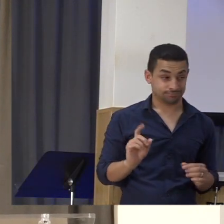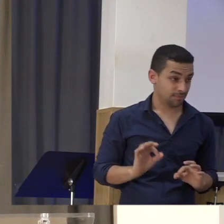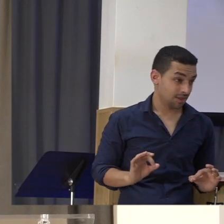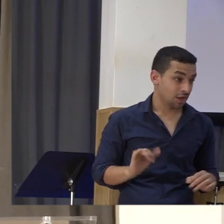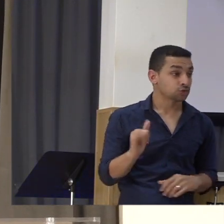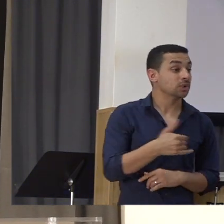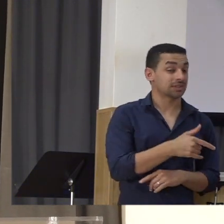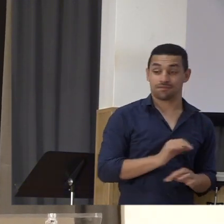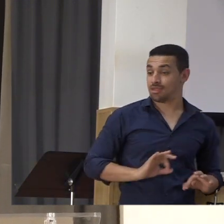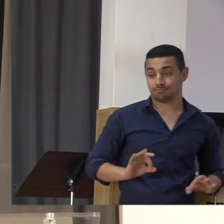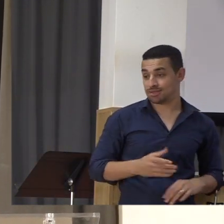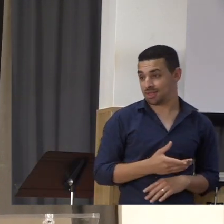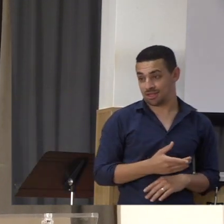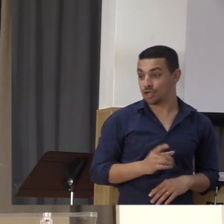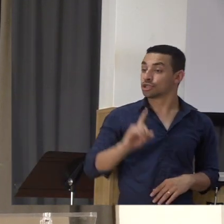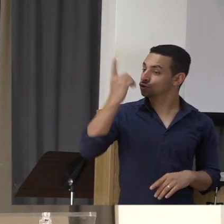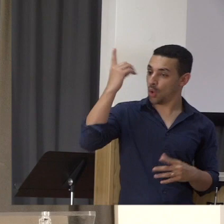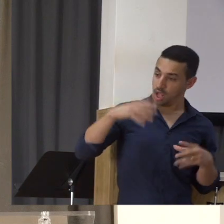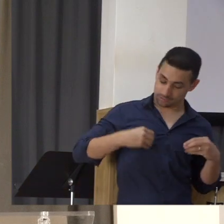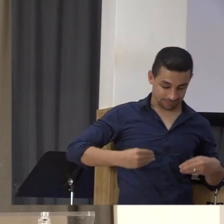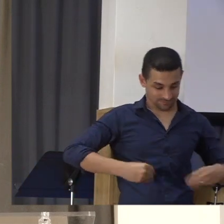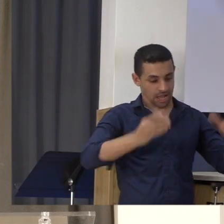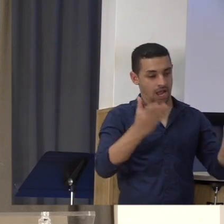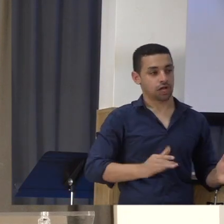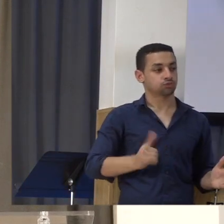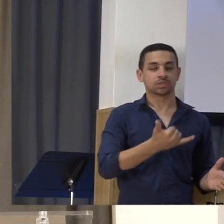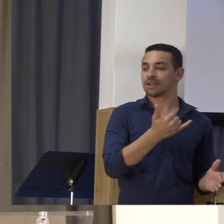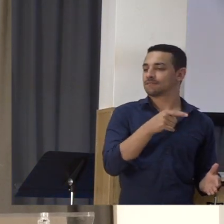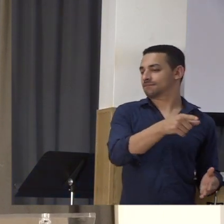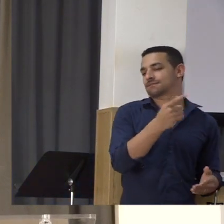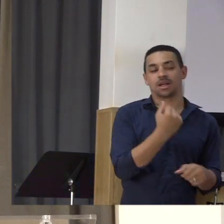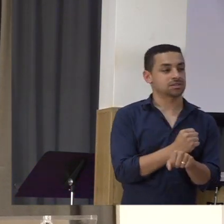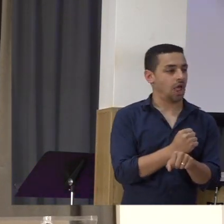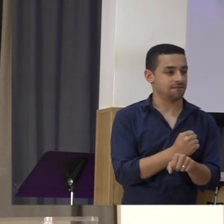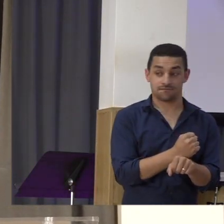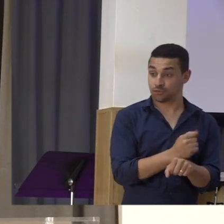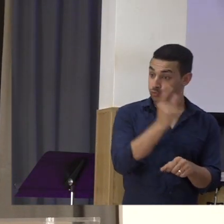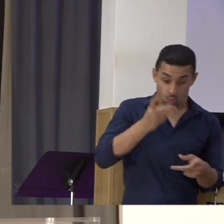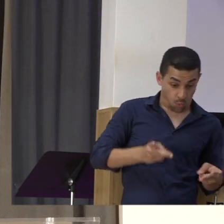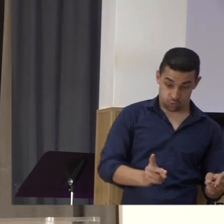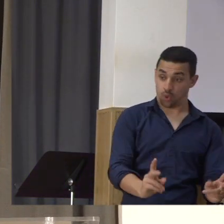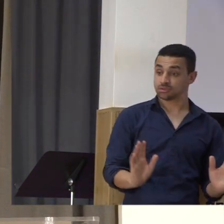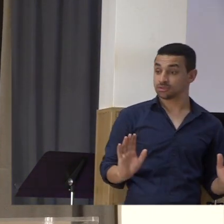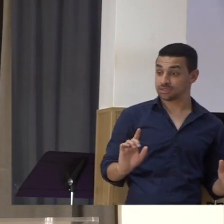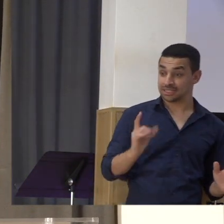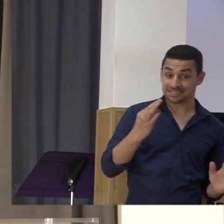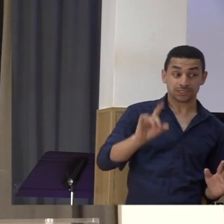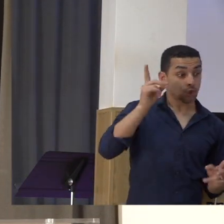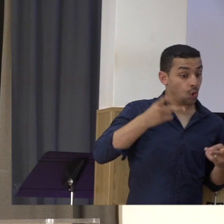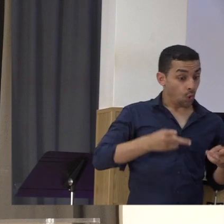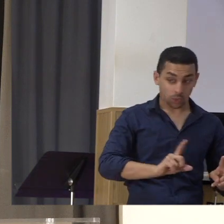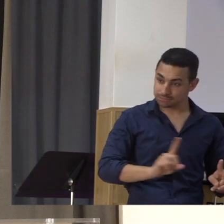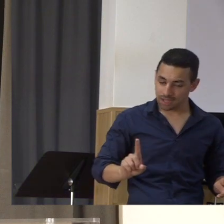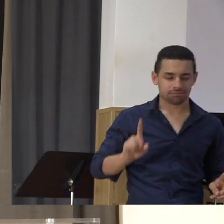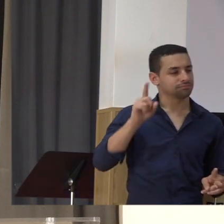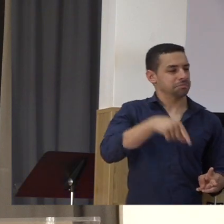Et Dieu va le vendre comme esclave. Pour moi, c'est Dieu qui l'a fait. Dieu l'a permis. Parce que si Dieu ne permet pas, cela